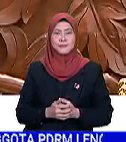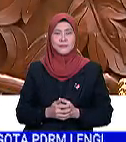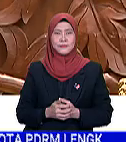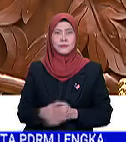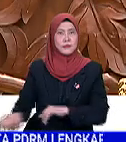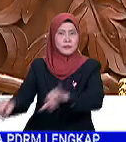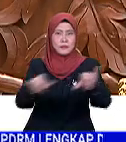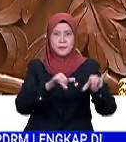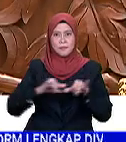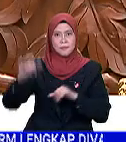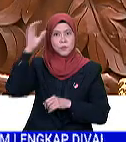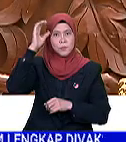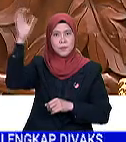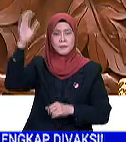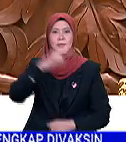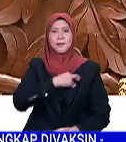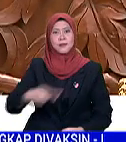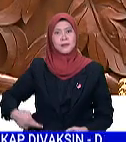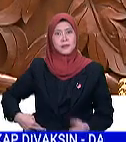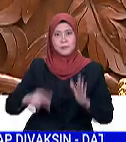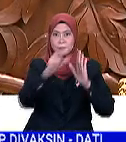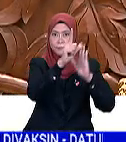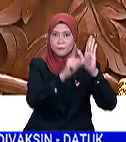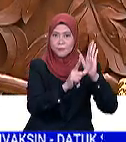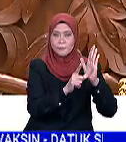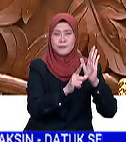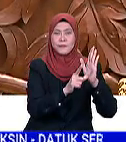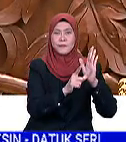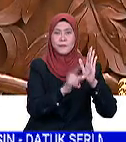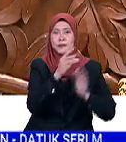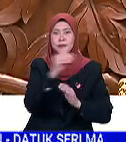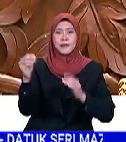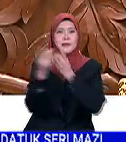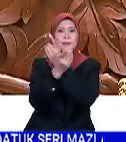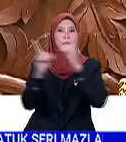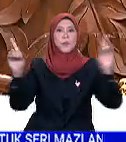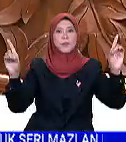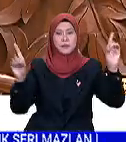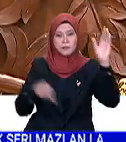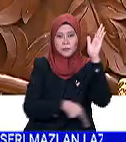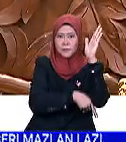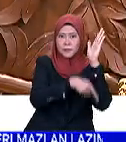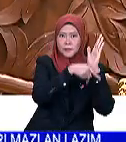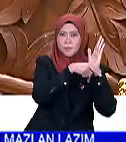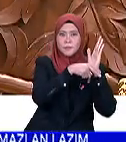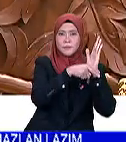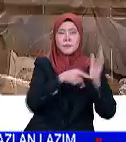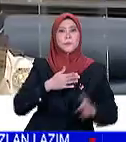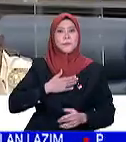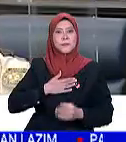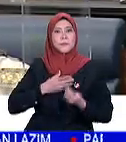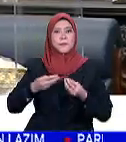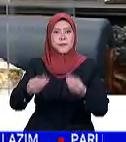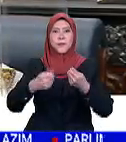Selaras dengan konsep Raja Berperlembagaan dan demokrasi berparlimen, beta telah memberi